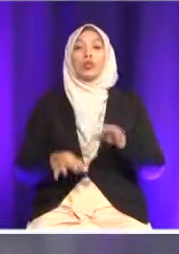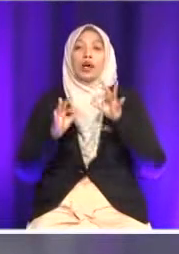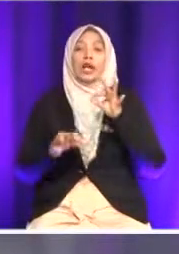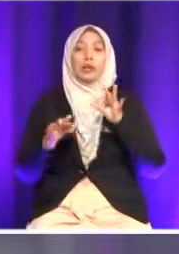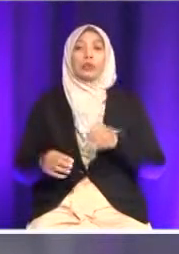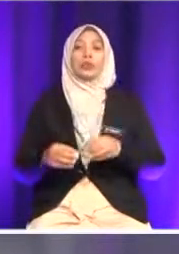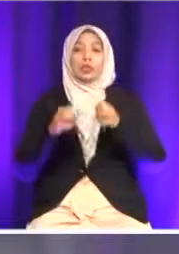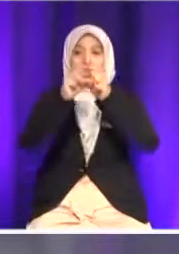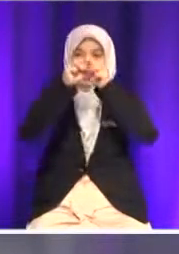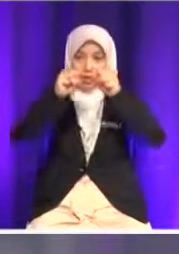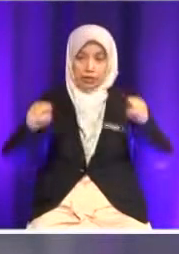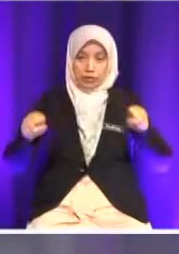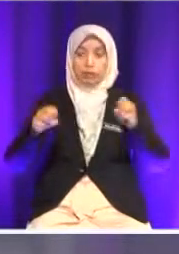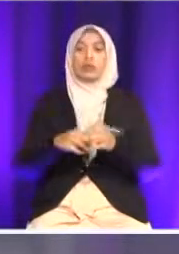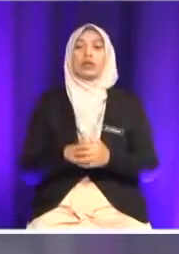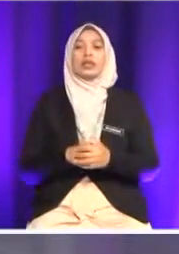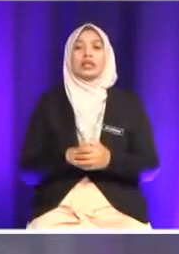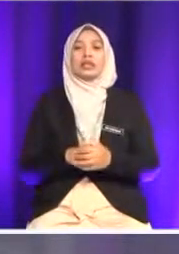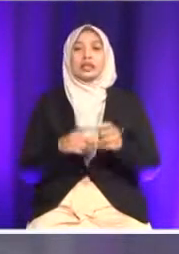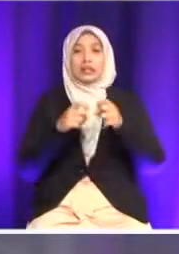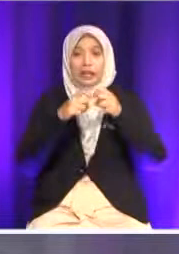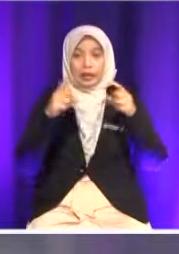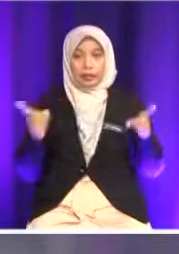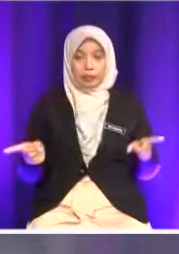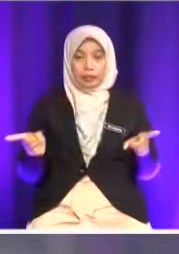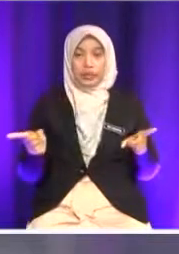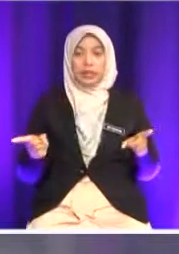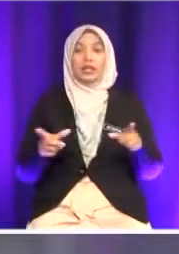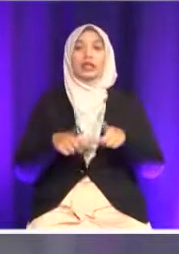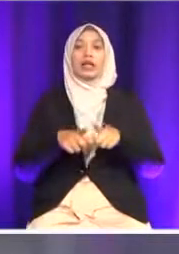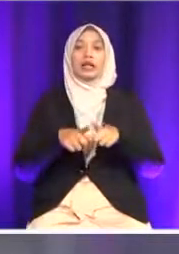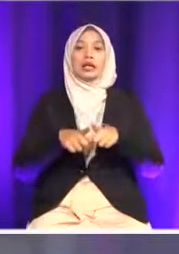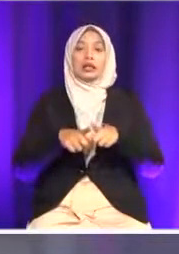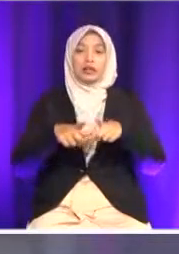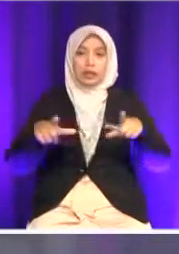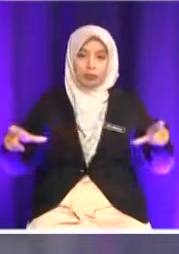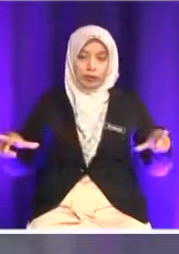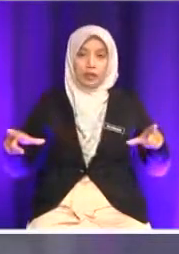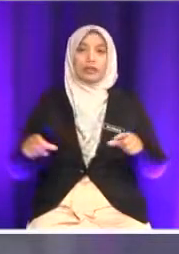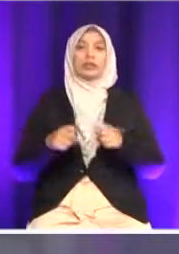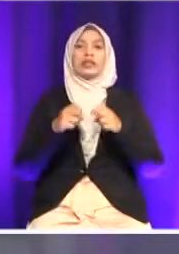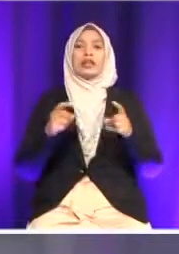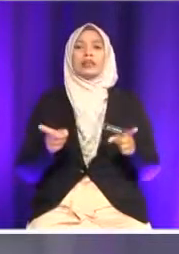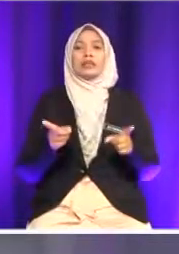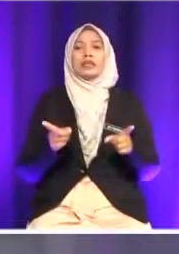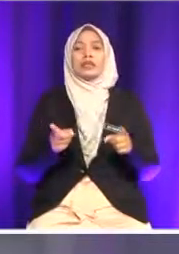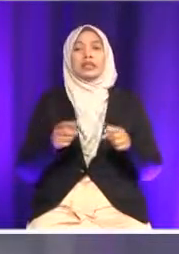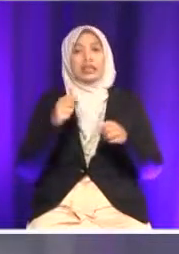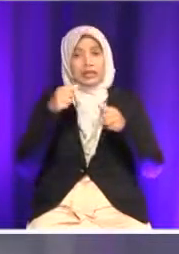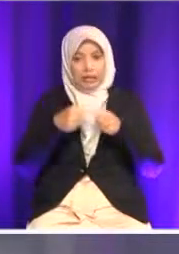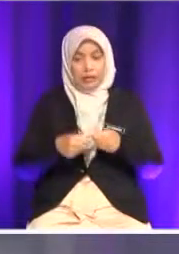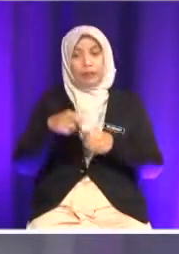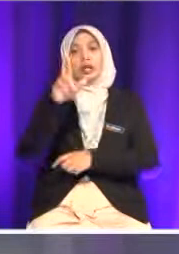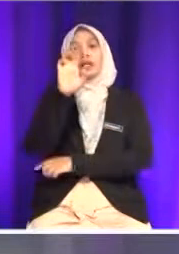kita anggap segala pangan bukanlah rutin yang sama setiap kali tapi kan jago kalau bercakap mengenai